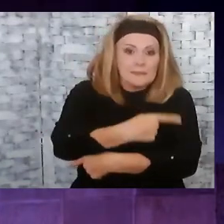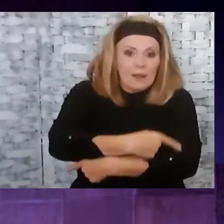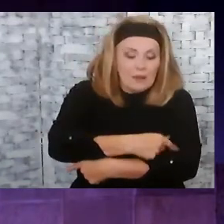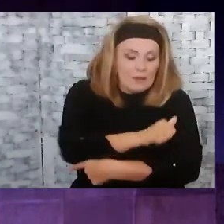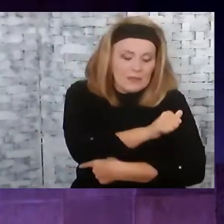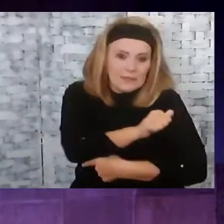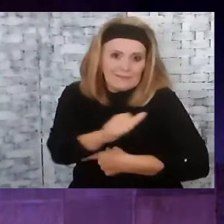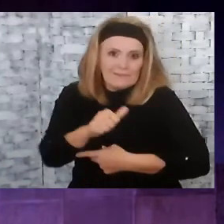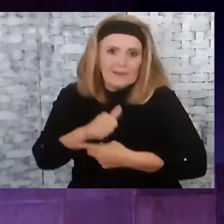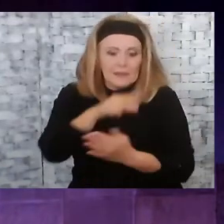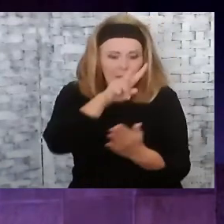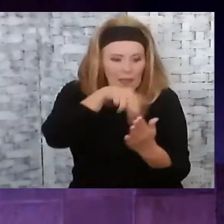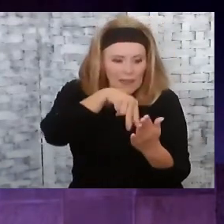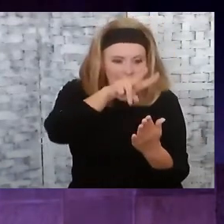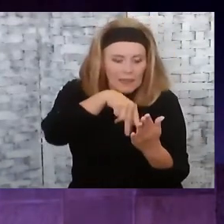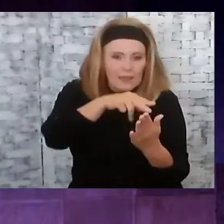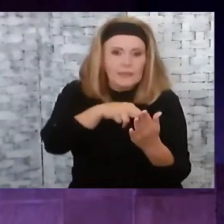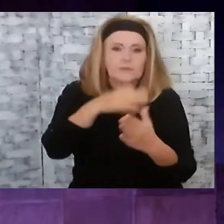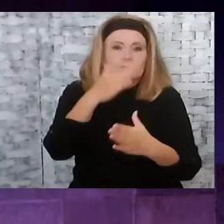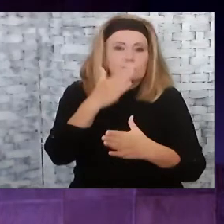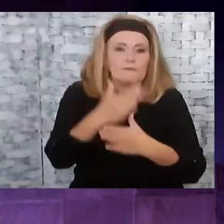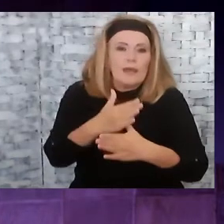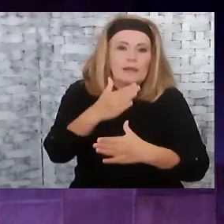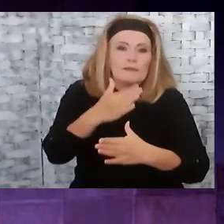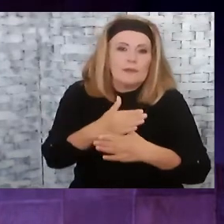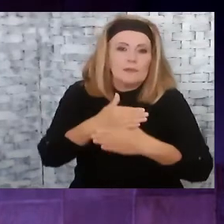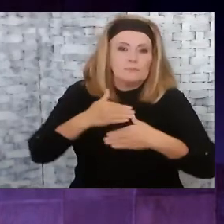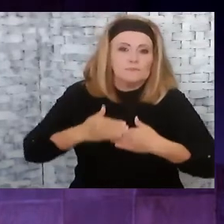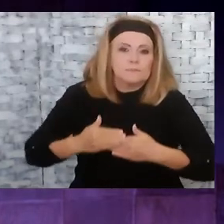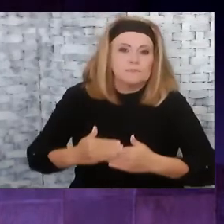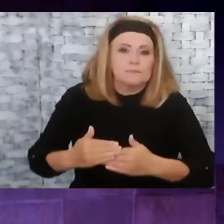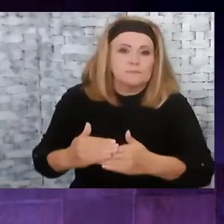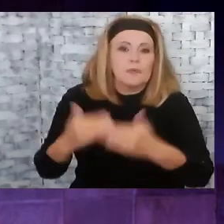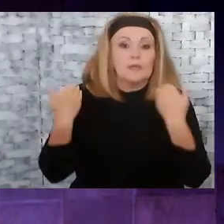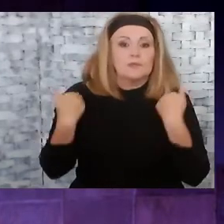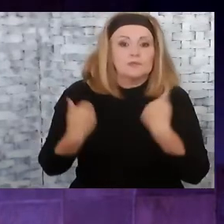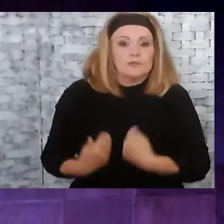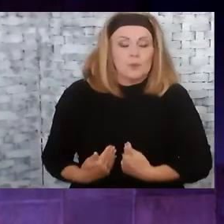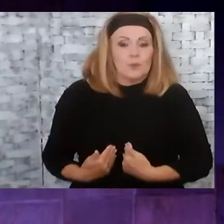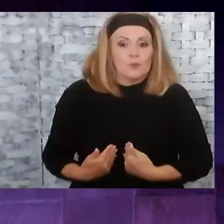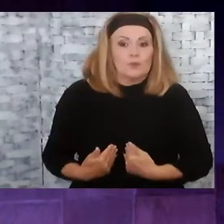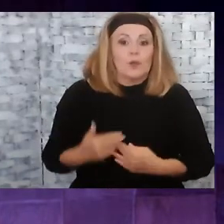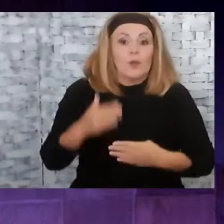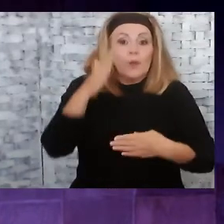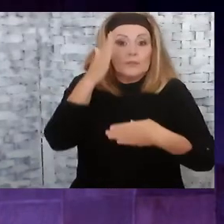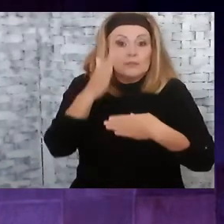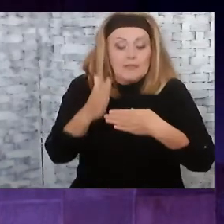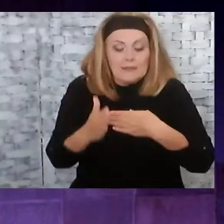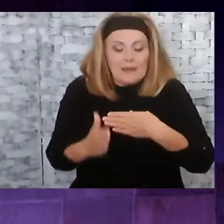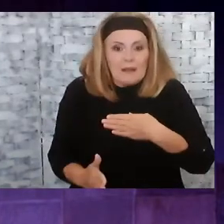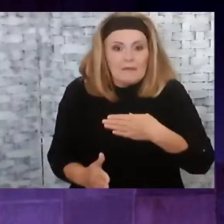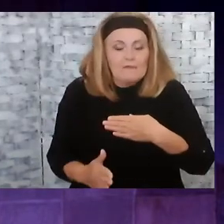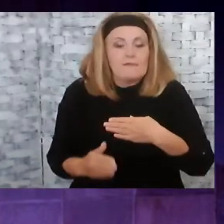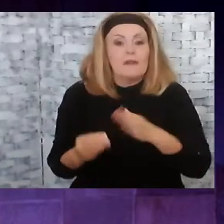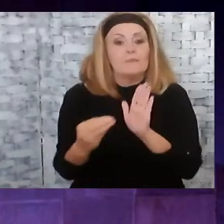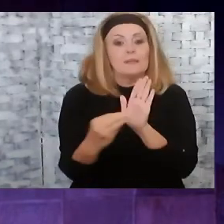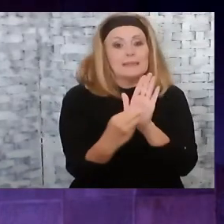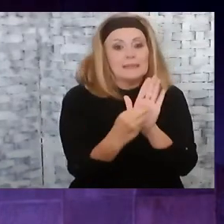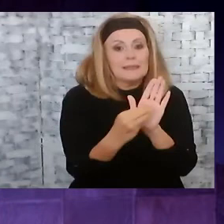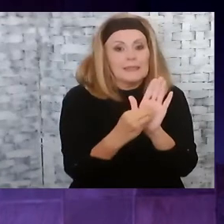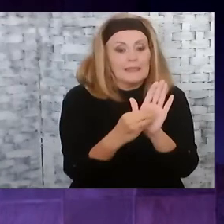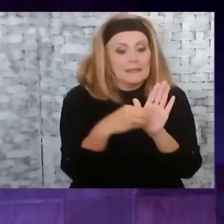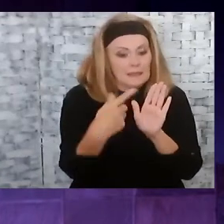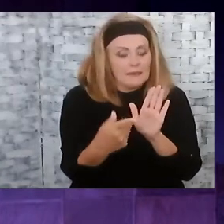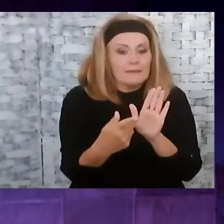mense, ons werk na sondag toe, en ons sluit een weekse reis met een teken af, en ons gaan